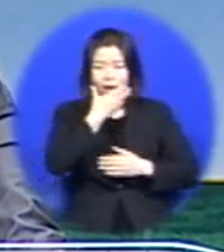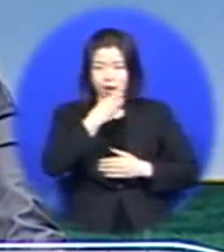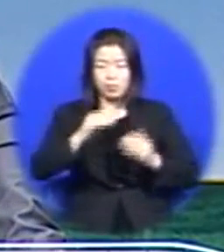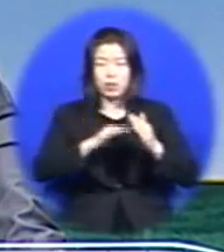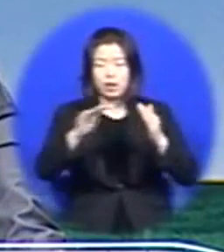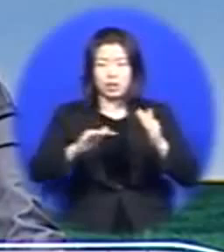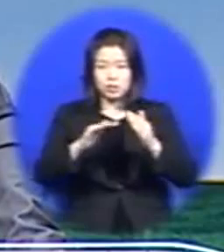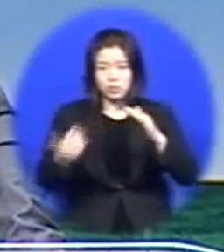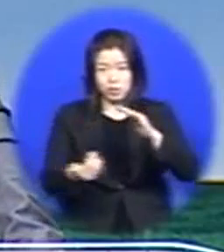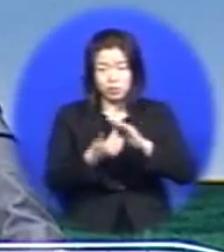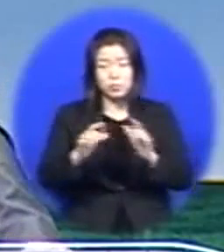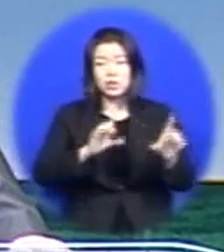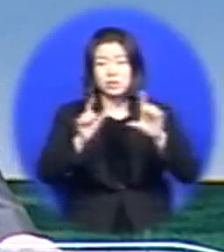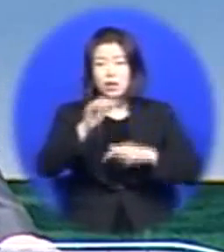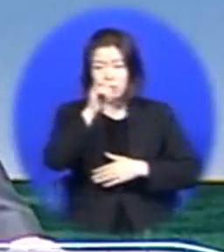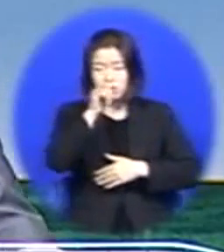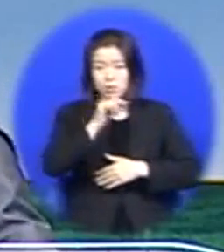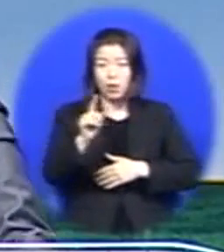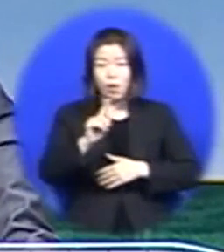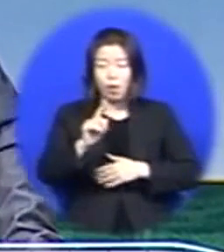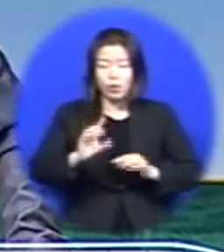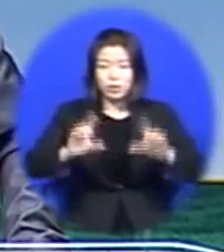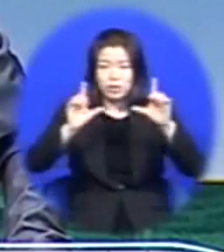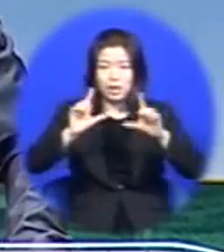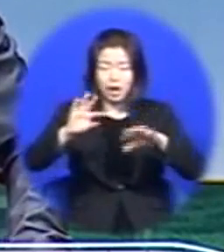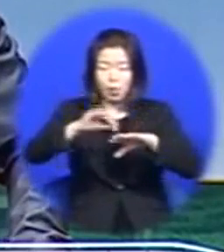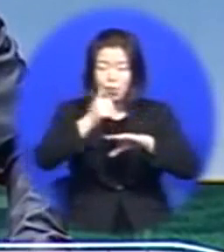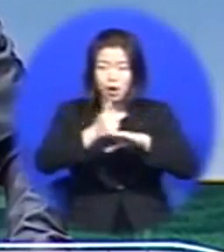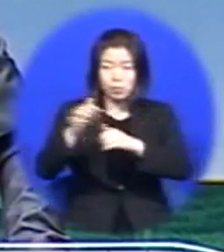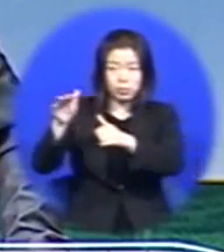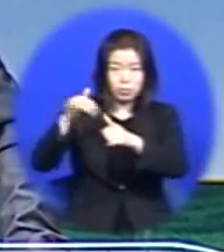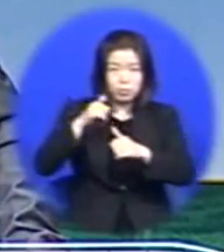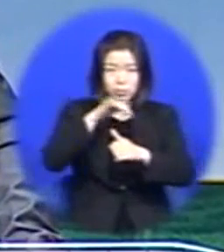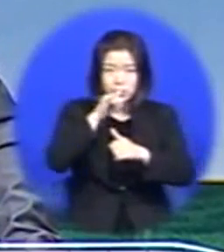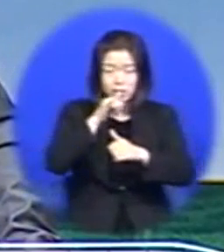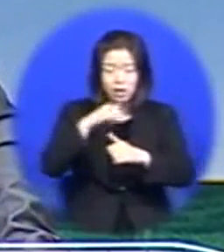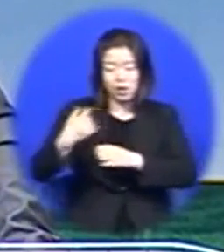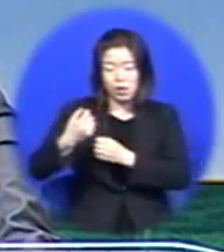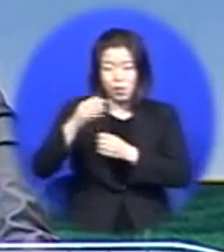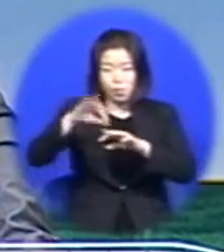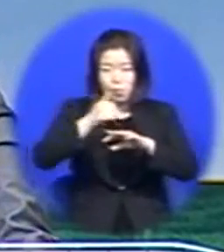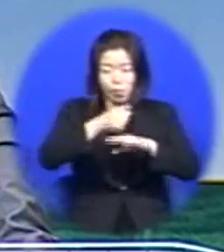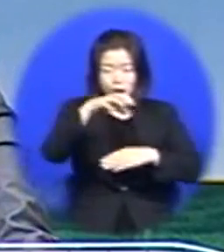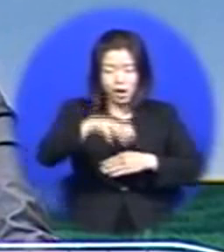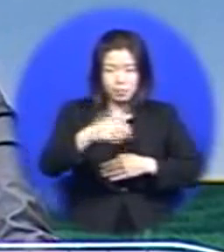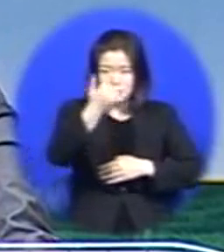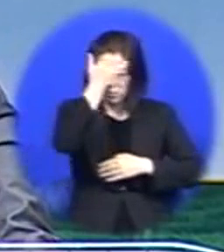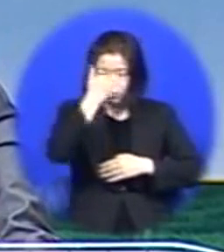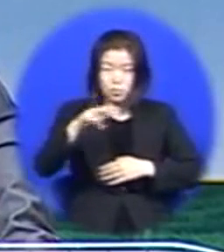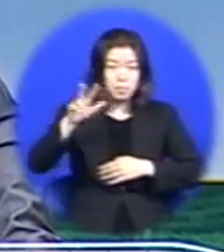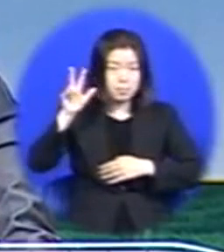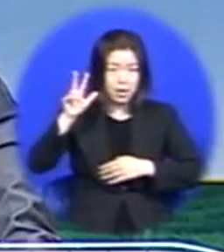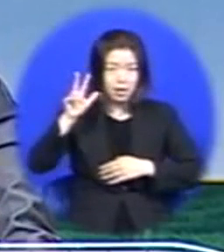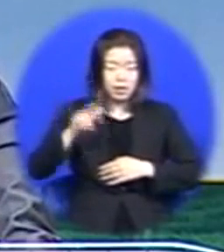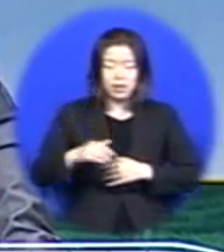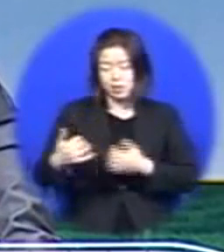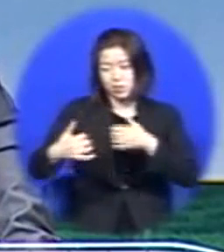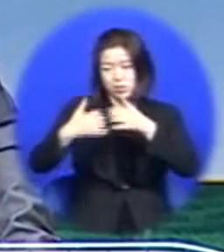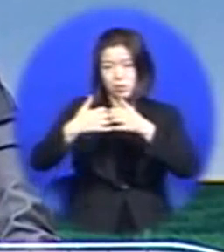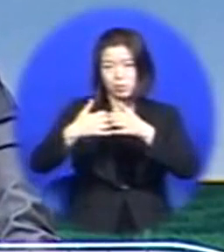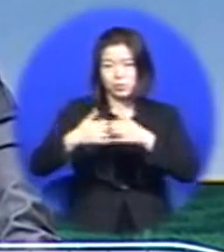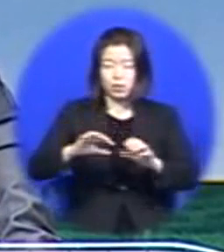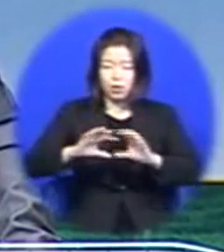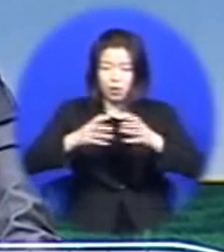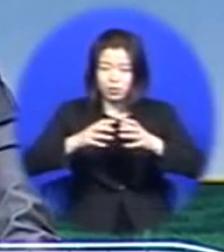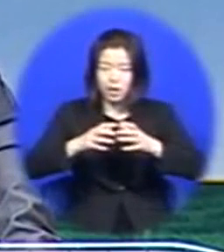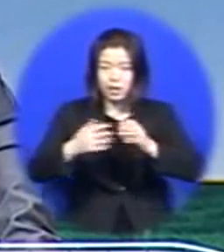이루며 살았습니다. 어느 날 왕으로부터 부름을 받았습니다. 왕 앞에서 충성을 맹세한 다음 적으로부터 왕국을